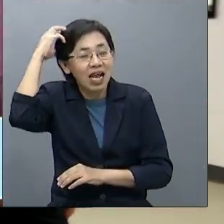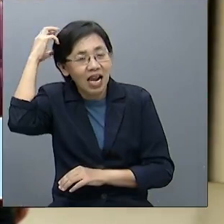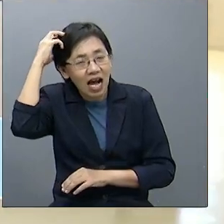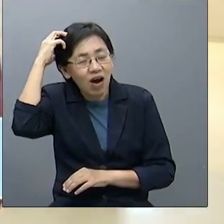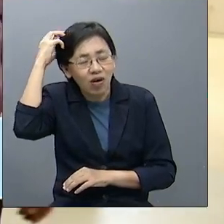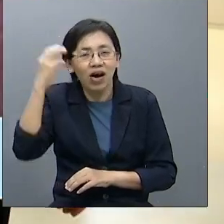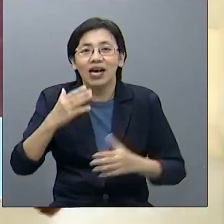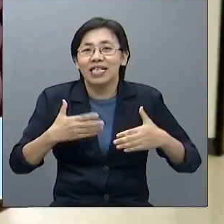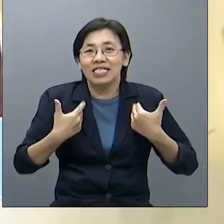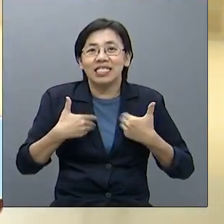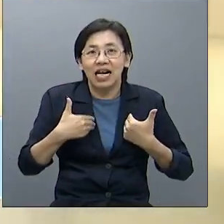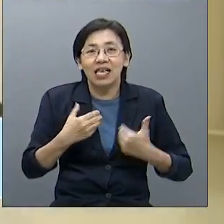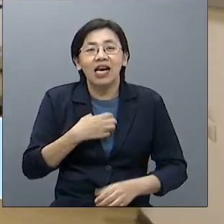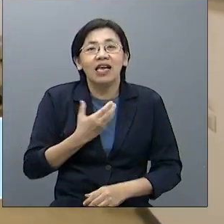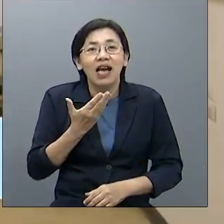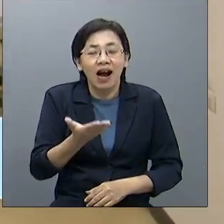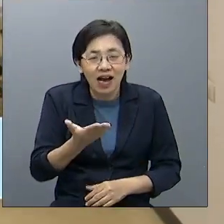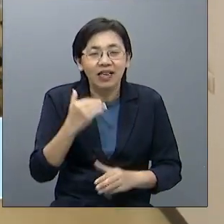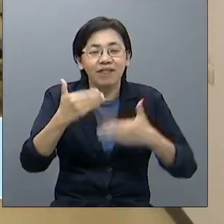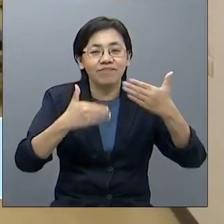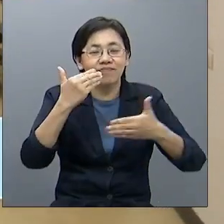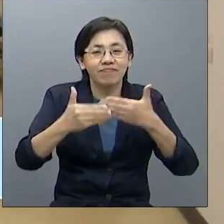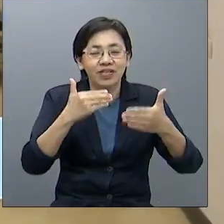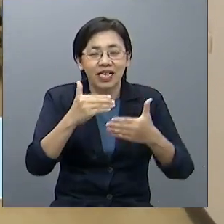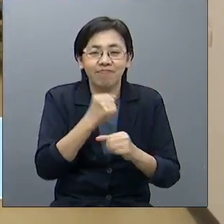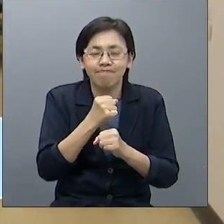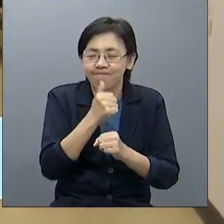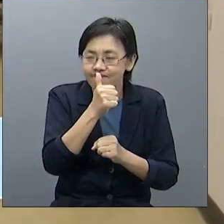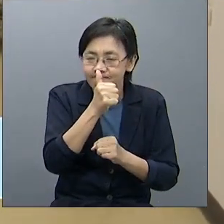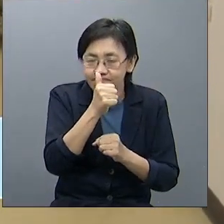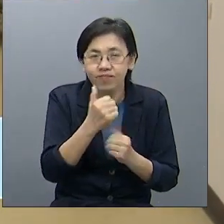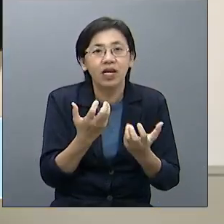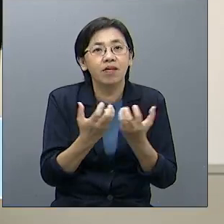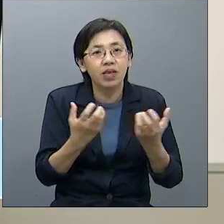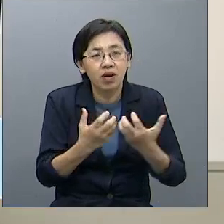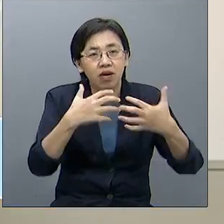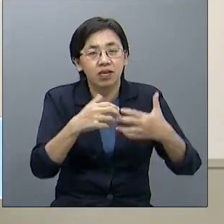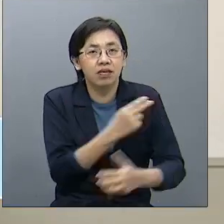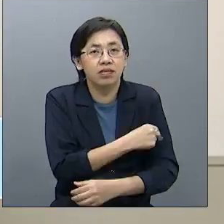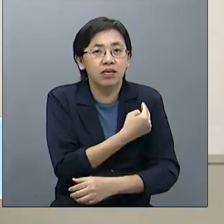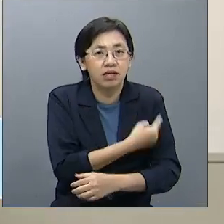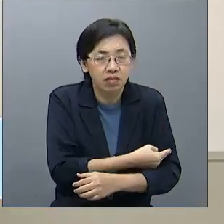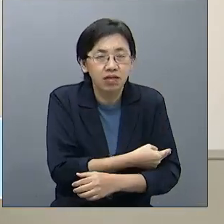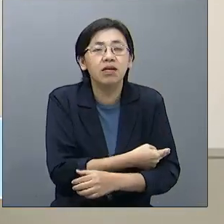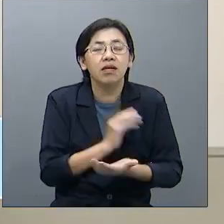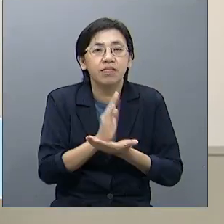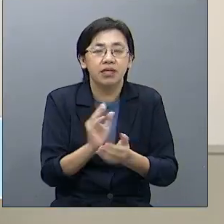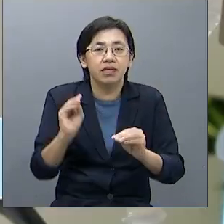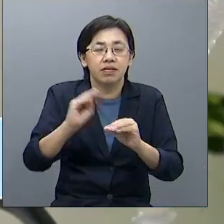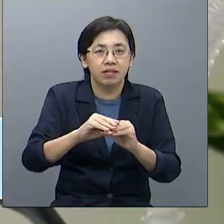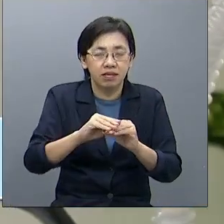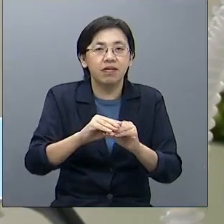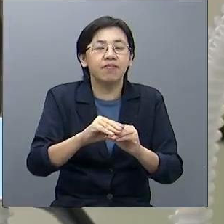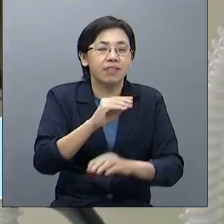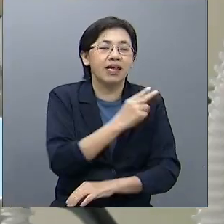น่กับคณะจะได้มีกิจกรรมดีๆเหล่านี้และได้นำอุปกรณ์ทางการแพทย์มาเพิ่มเติมให้กับเราทั้งส